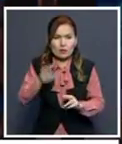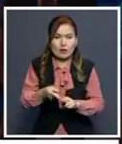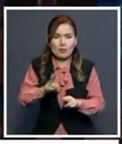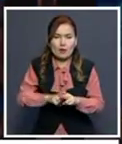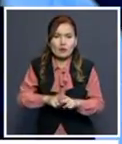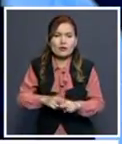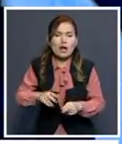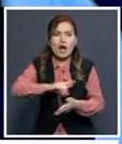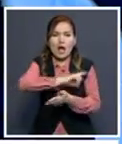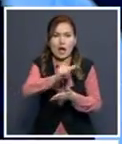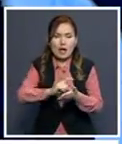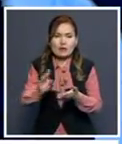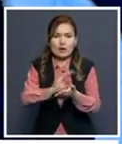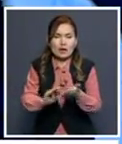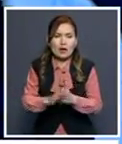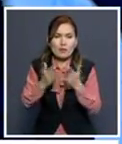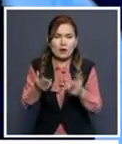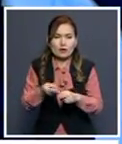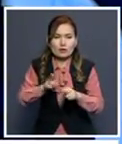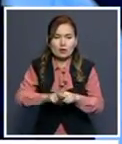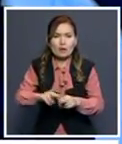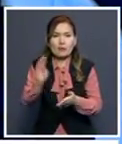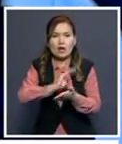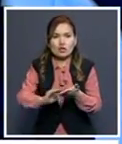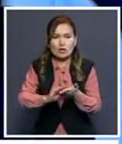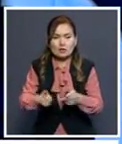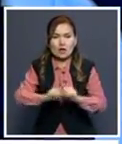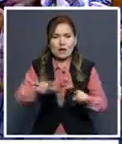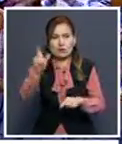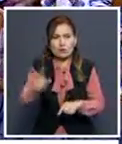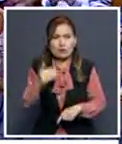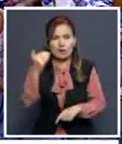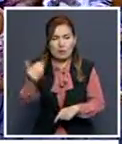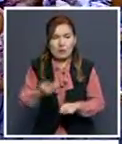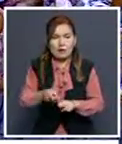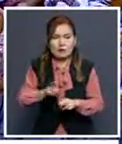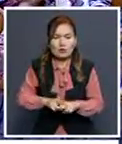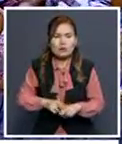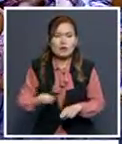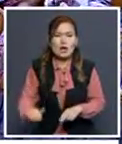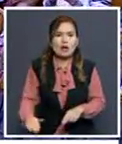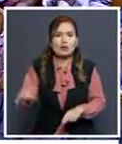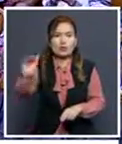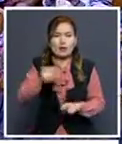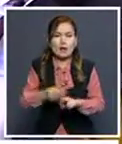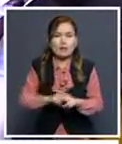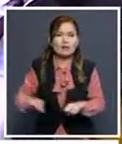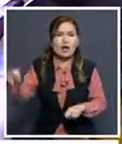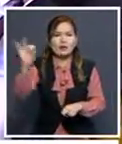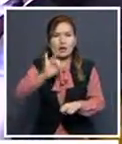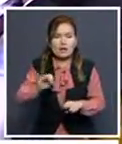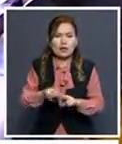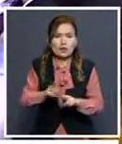әдебиеттің есігін еменбей ашып, бірден оның төріне шыққан жазушы дейді оның қалымгер әріптестері. Расында жазушының түрлі тарихи хикаяттарынан